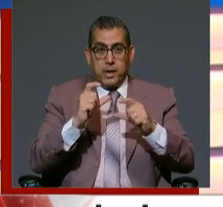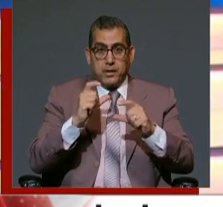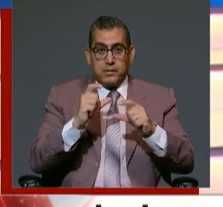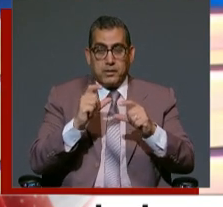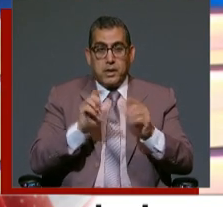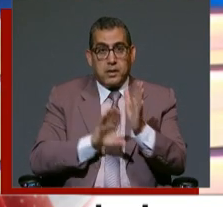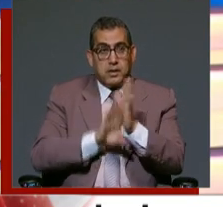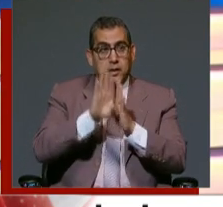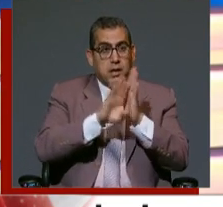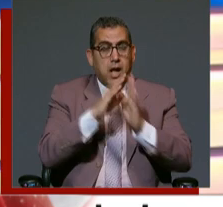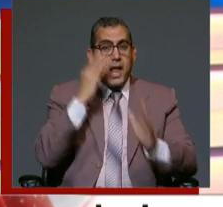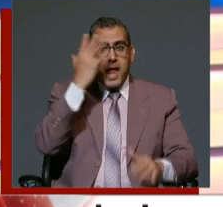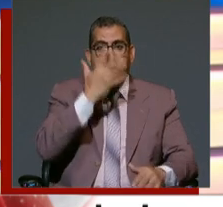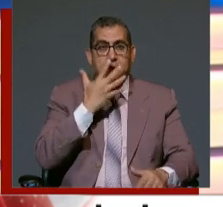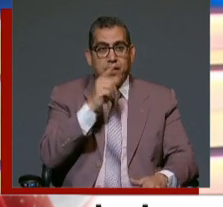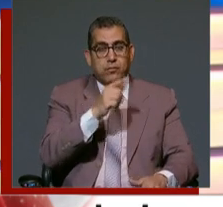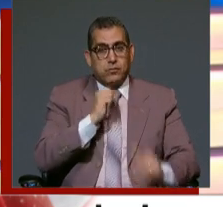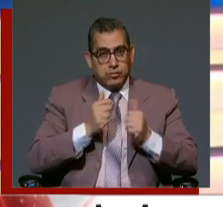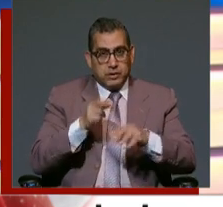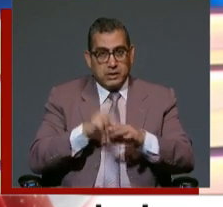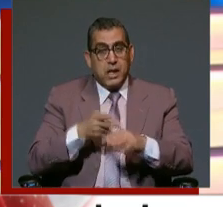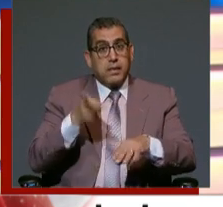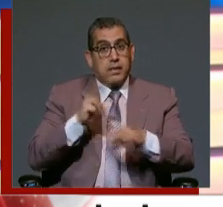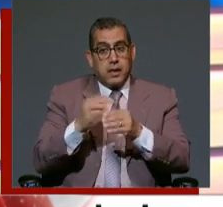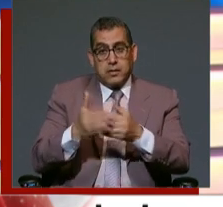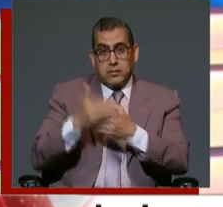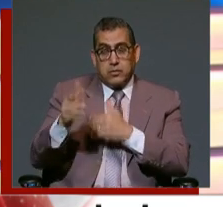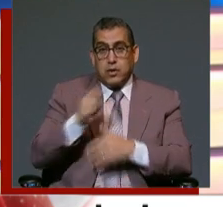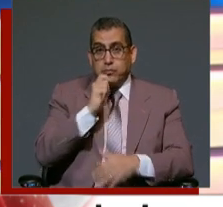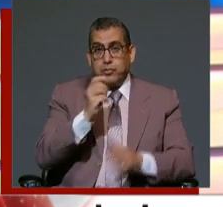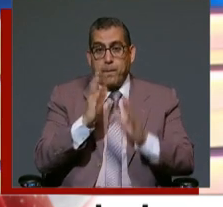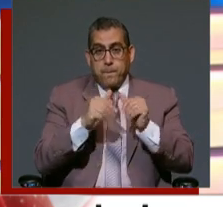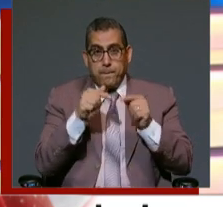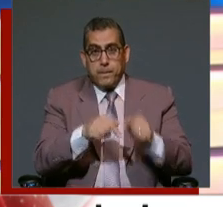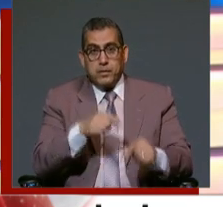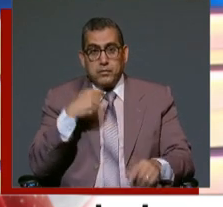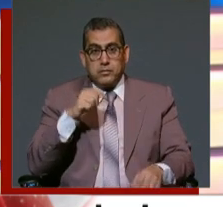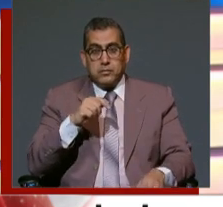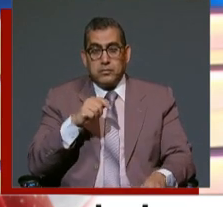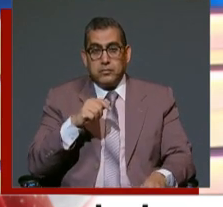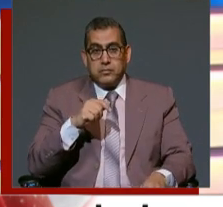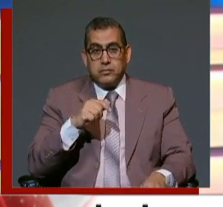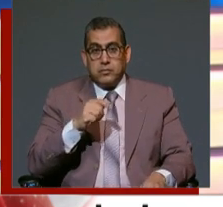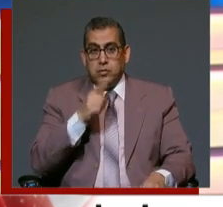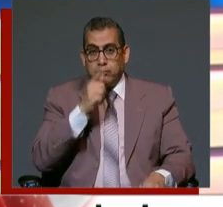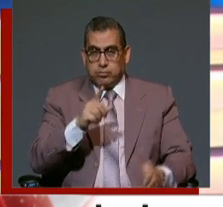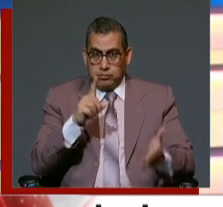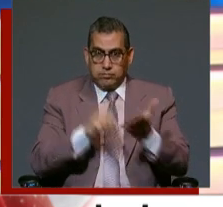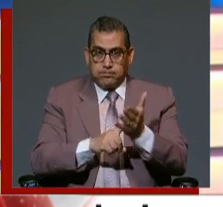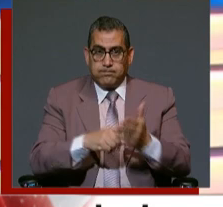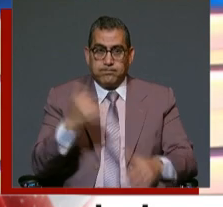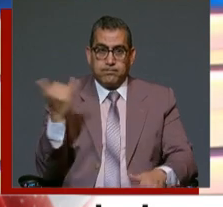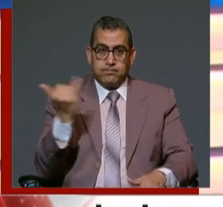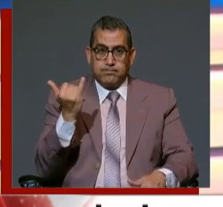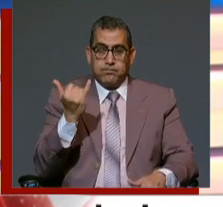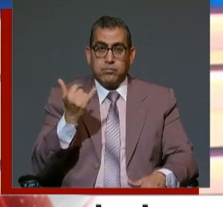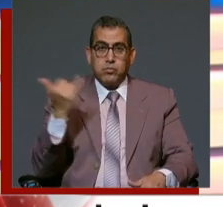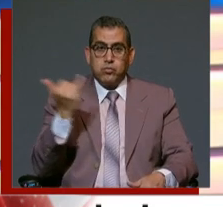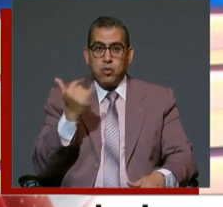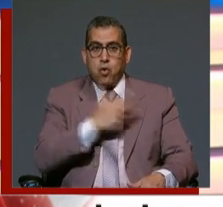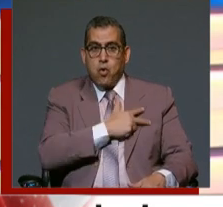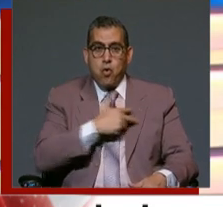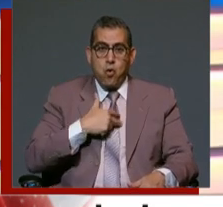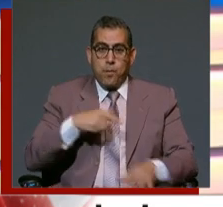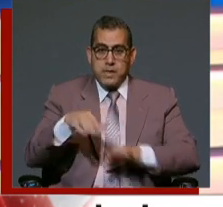التنمية الإفريقي. ناهيك عن الكلمة المصرية، الكلمة التي تؤكد اهتمام القيادة